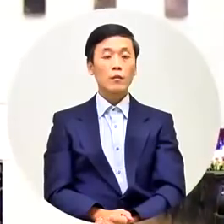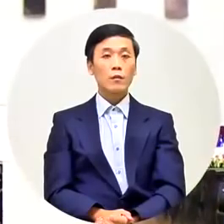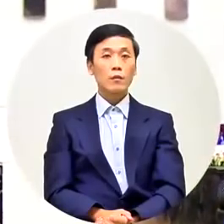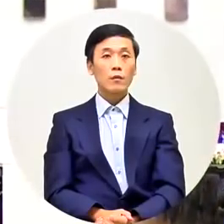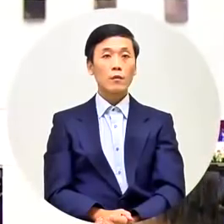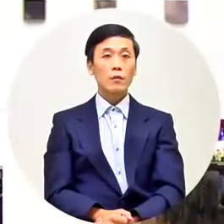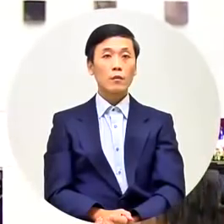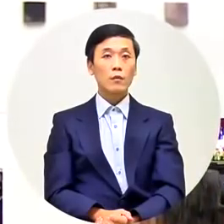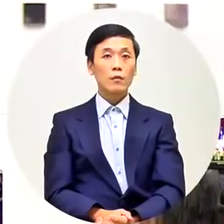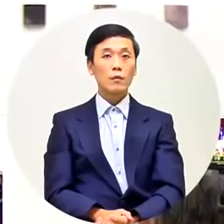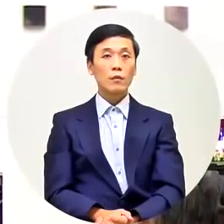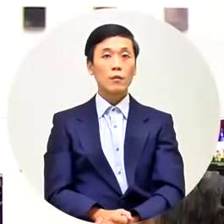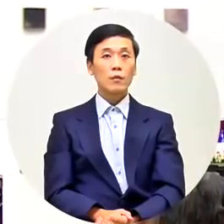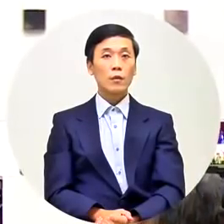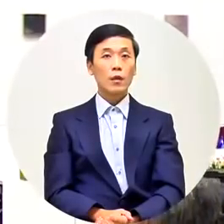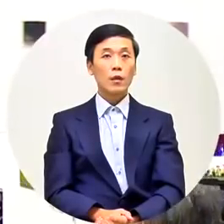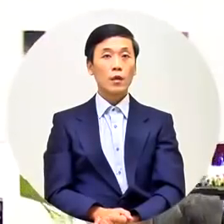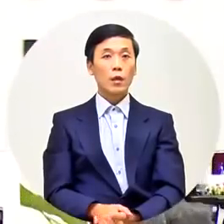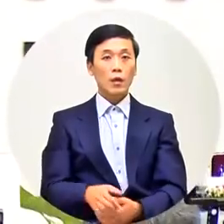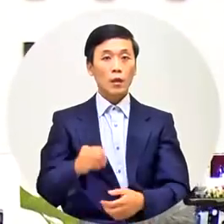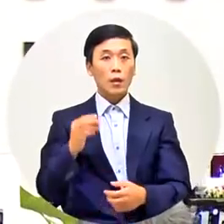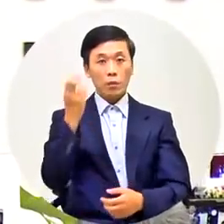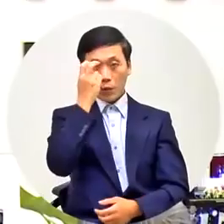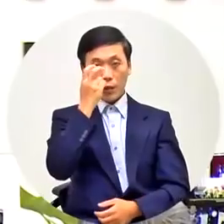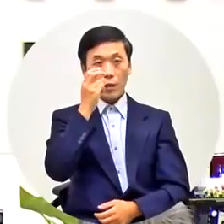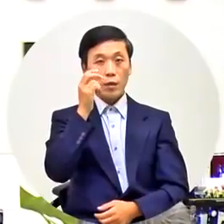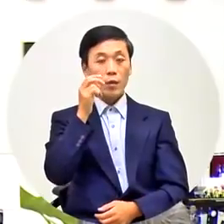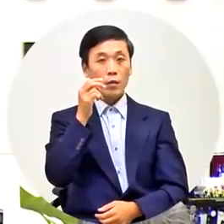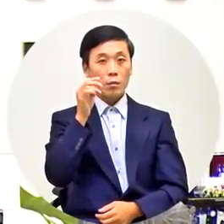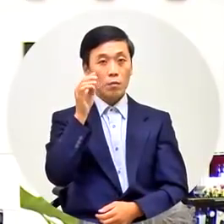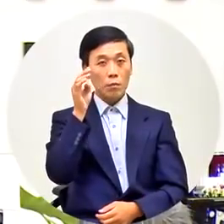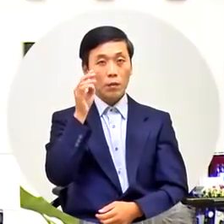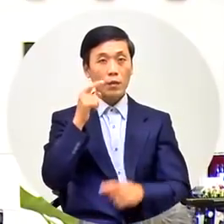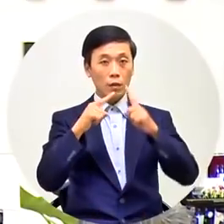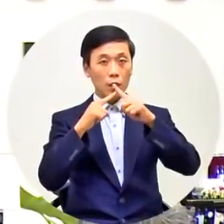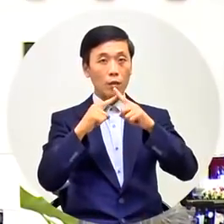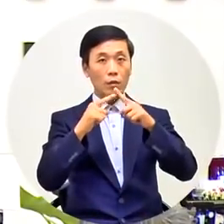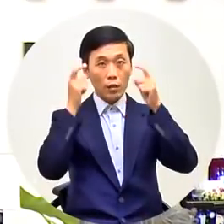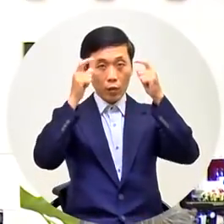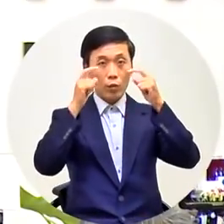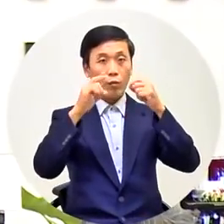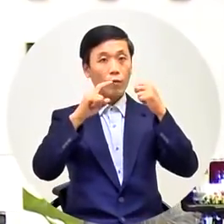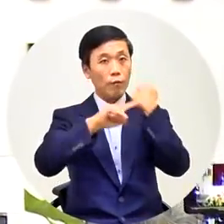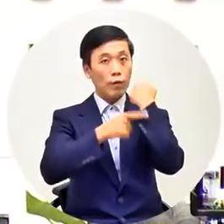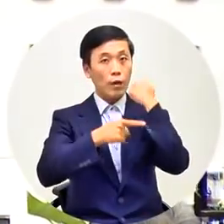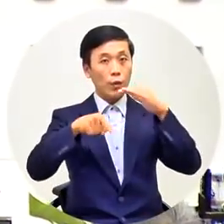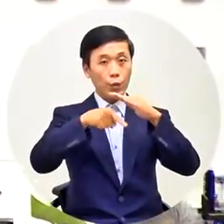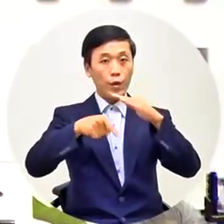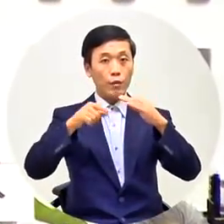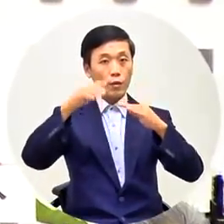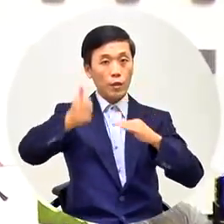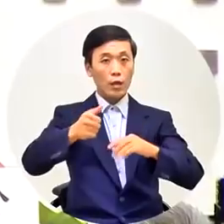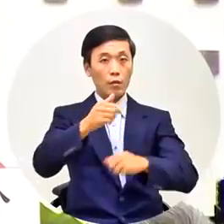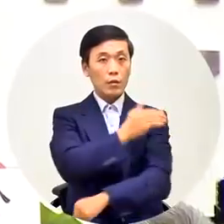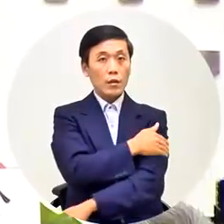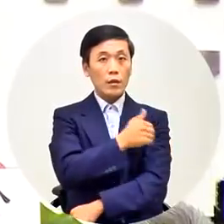咱监誓人吼，咱高雄法院陈忠和院长，监交人